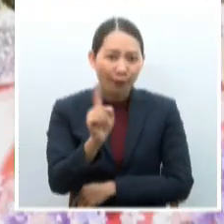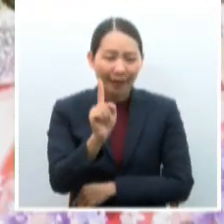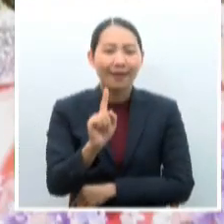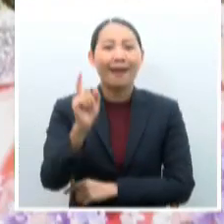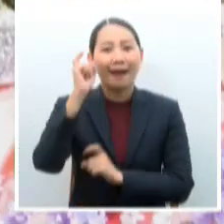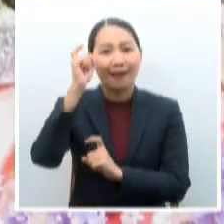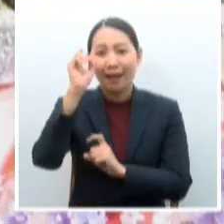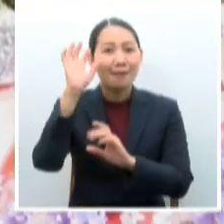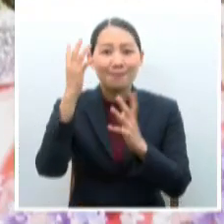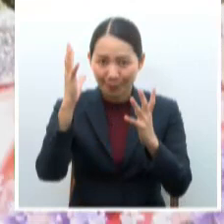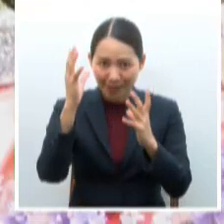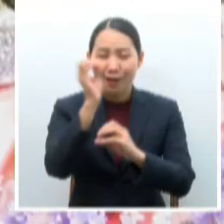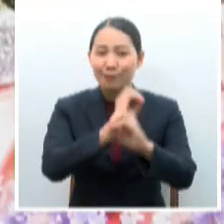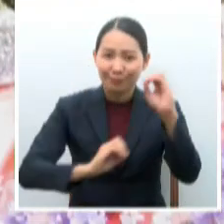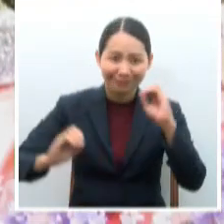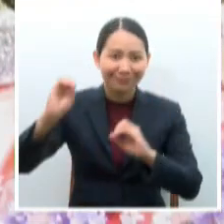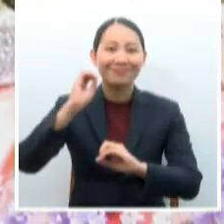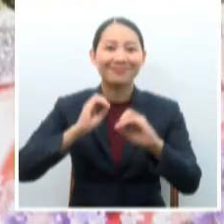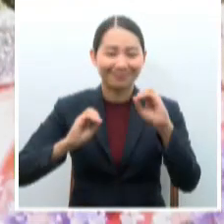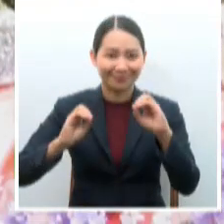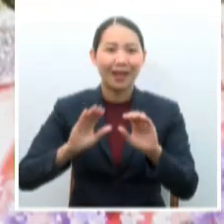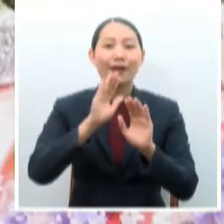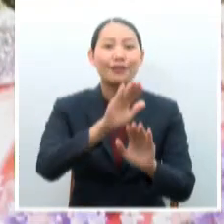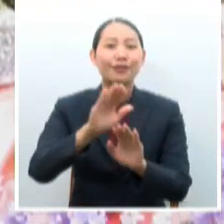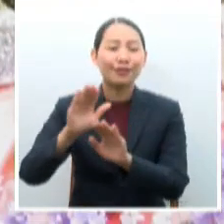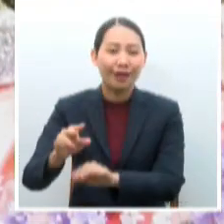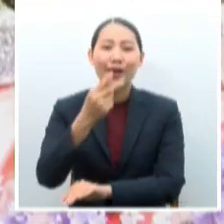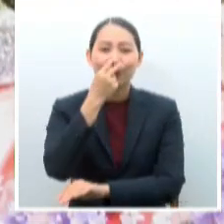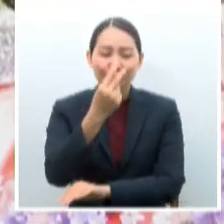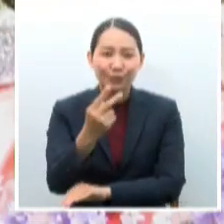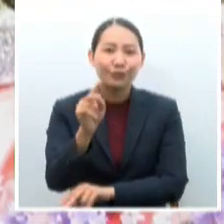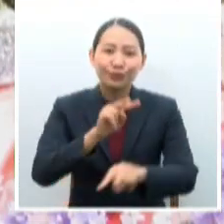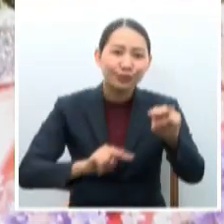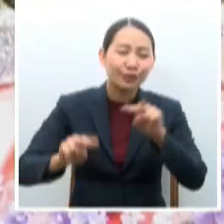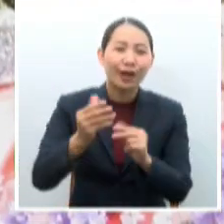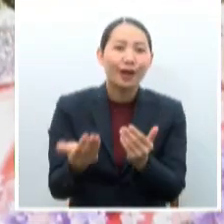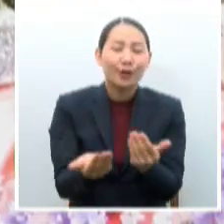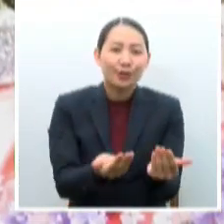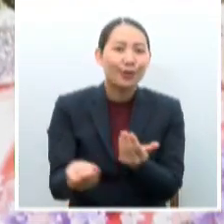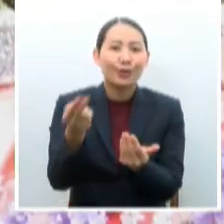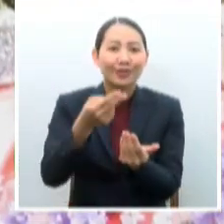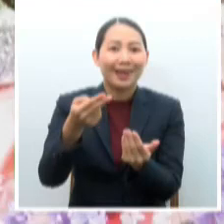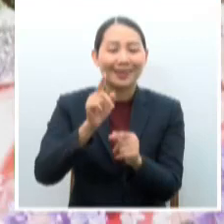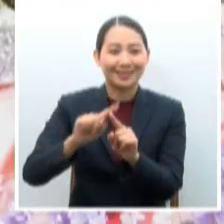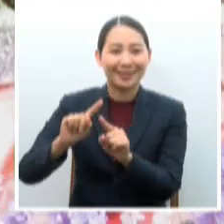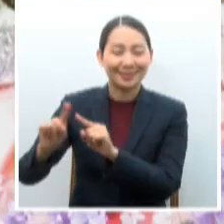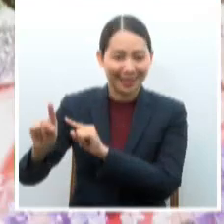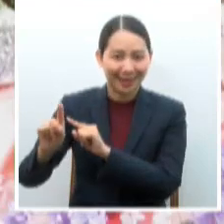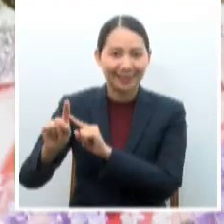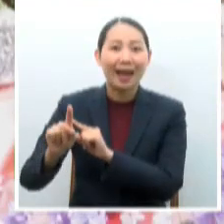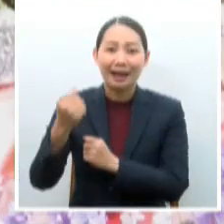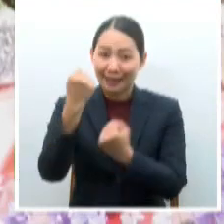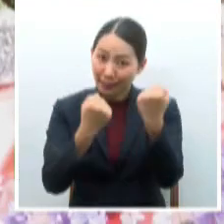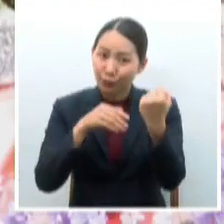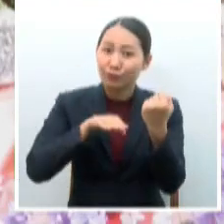ฝากไปยังทุกคนขอให้ช่วยดูแลลูกๆนักเรียนของพวกเรานะครับให้เดินทางนะครับให้ด้วยความระมัด